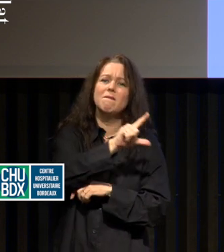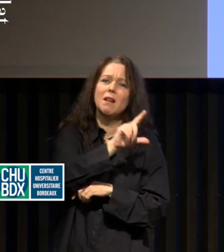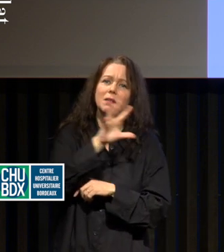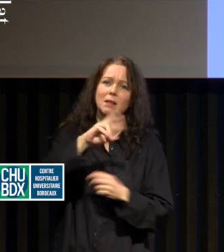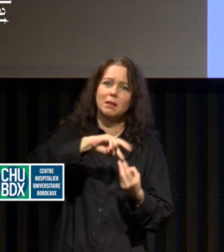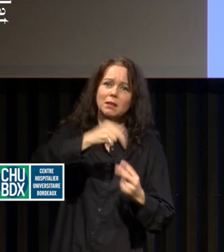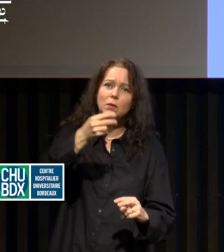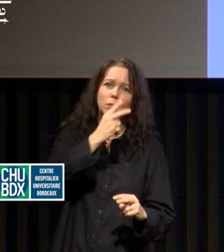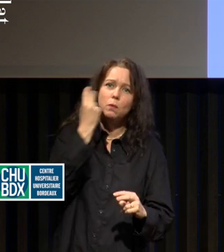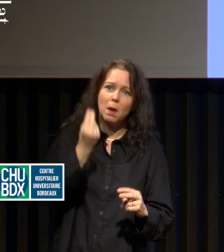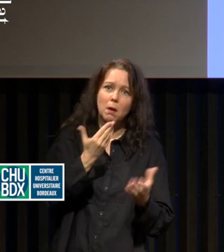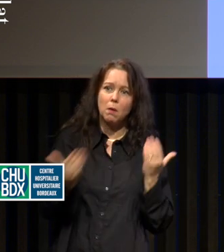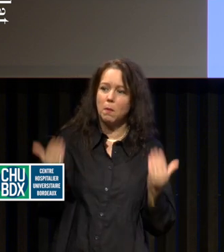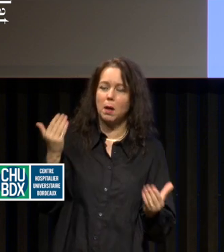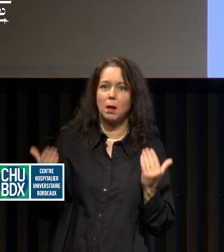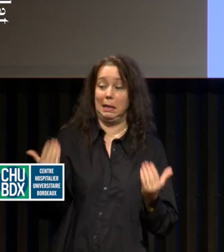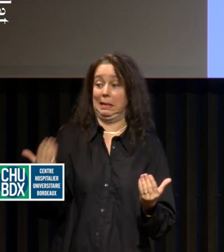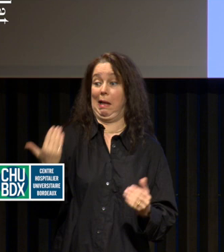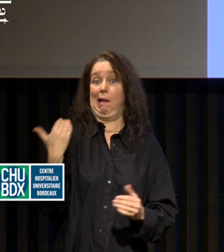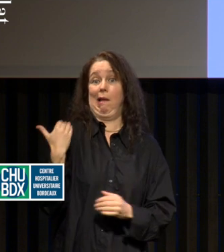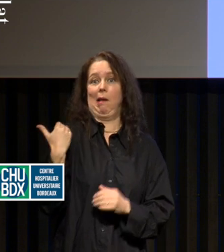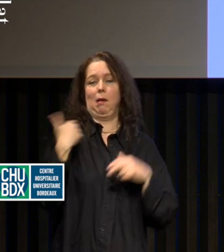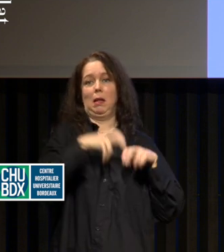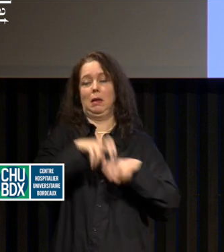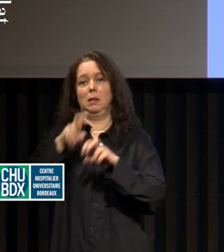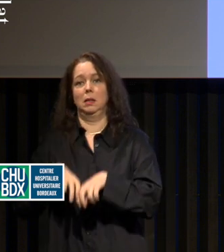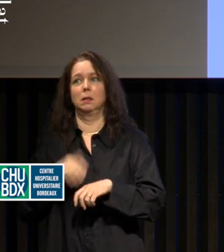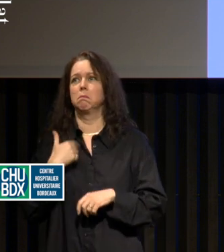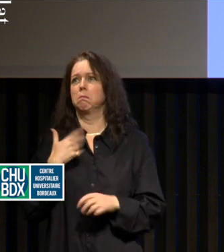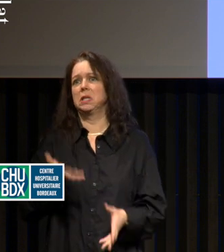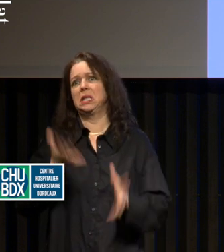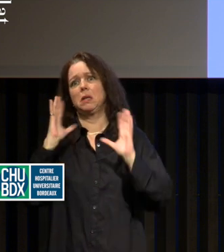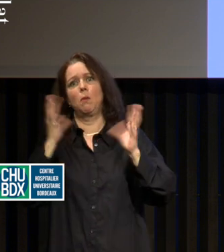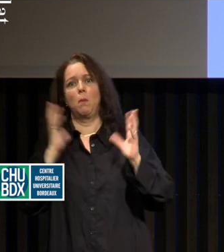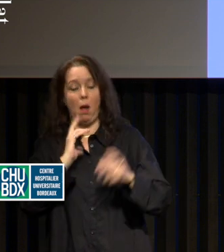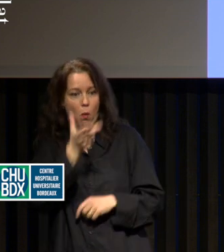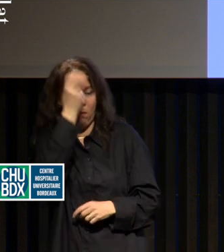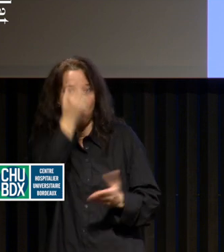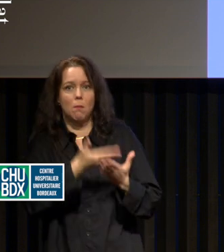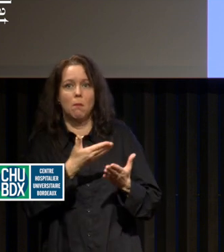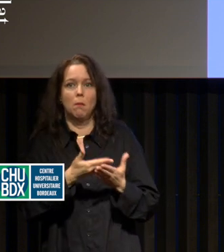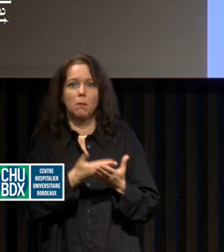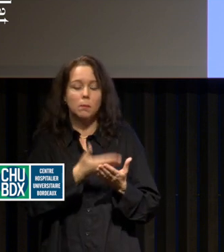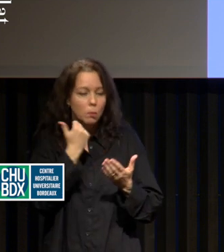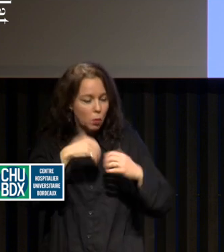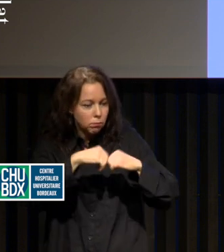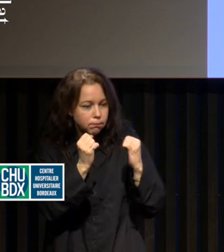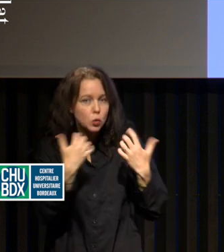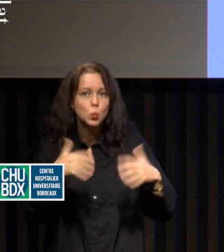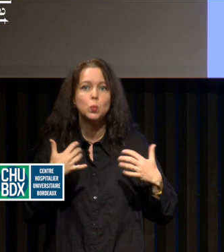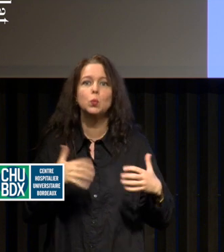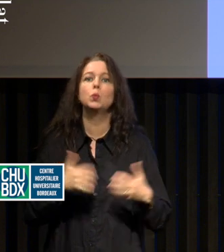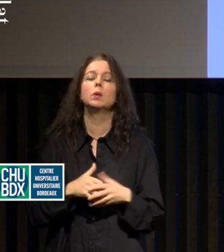humains. Et ça, ça a été analysé beaucoup plus récemment. Ça fait une dizaine d'années qu'on comprend un petit peu mieux ce qui se passe, sachant que